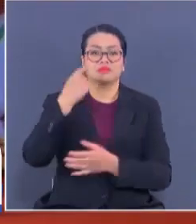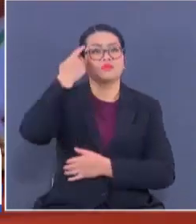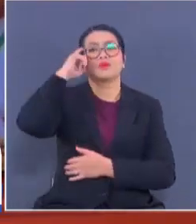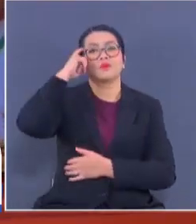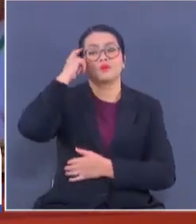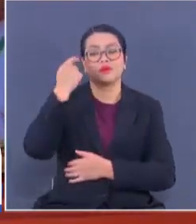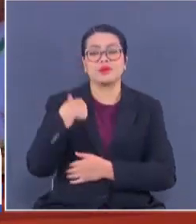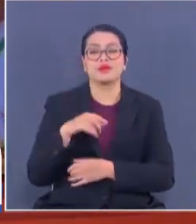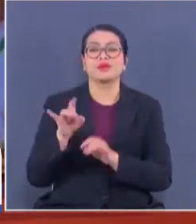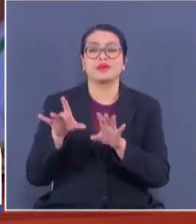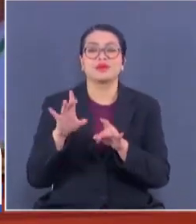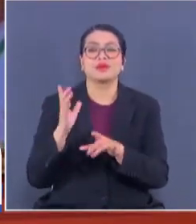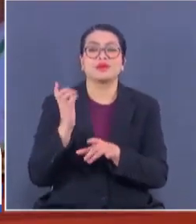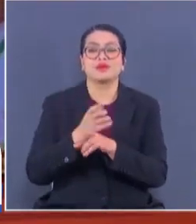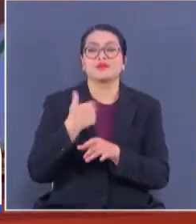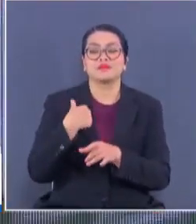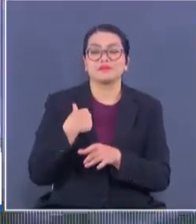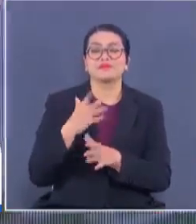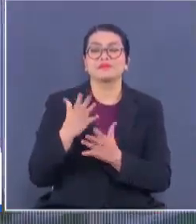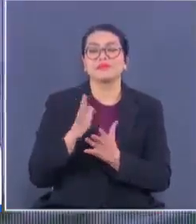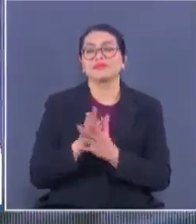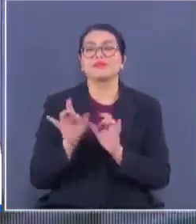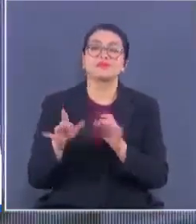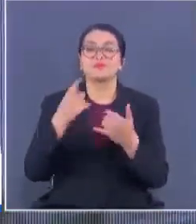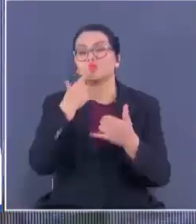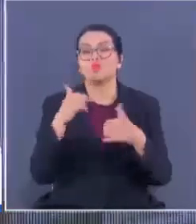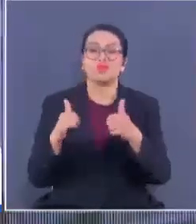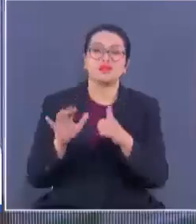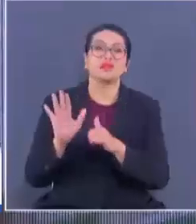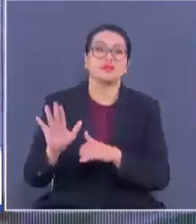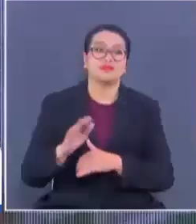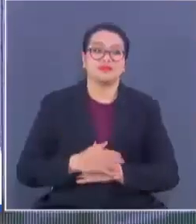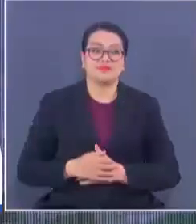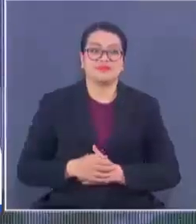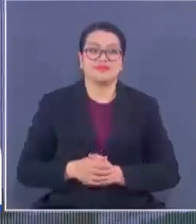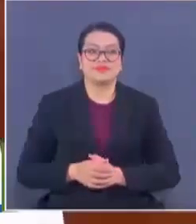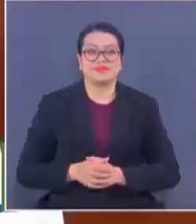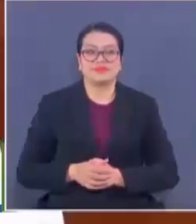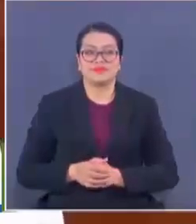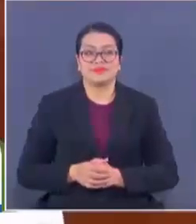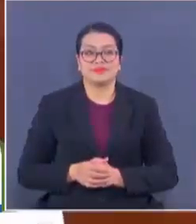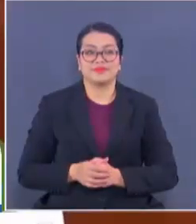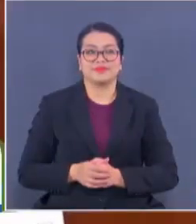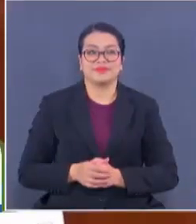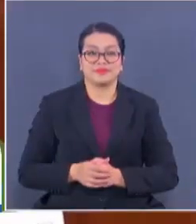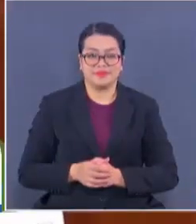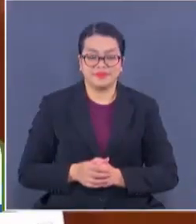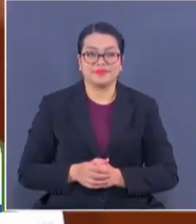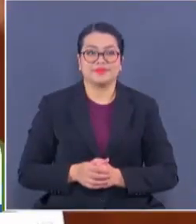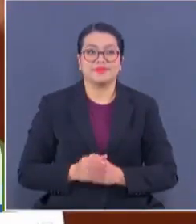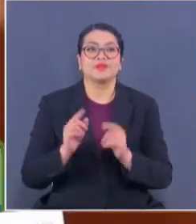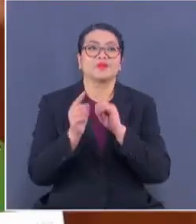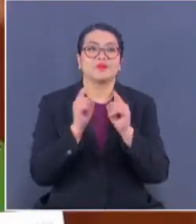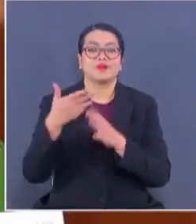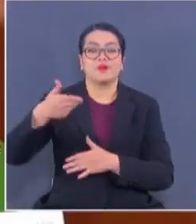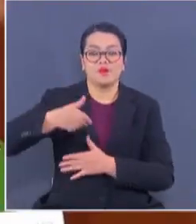นี้แค่แซวเรื่องปาร์ตี้งานแต่งตนเท่านั้นค่ะไปฟังเสียงของสาวแพทิเซียกันหน่อยค่ะ ก็เตรียมค่ะคือคุยกันตั้งแต่ที่เ